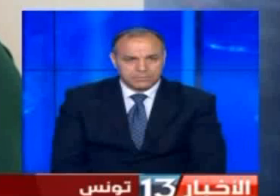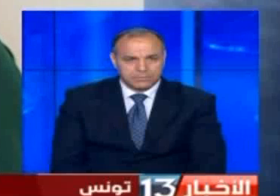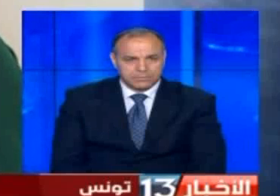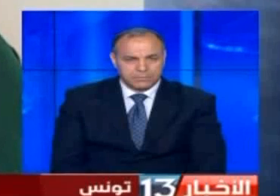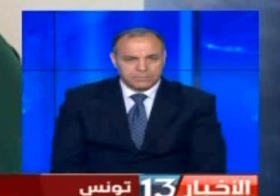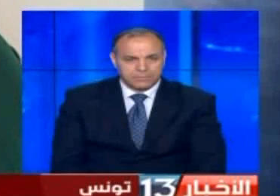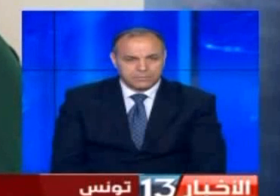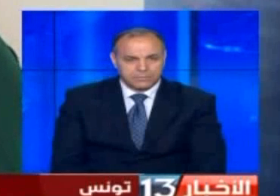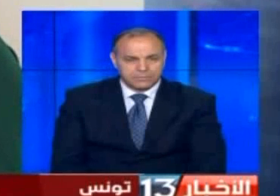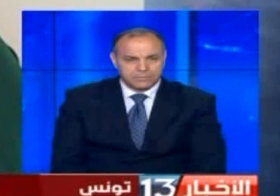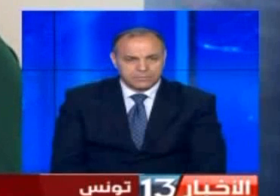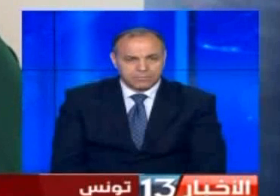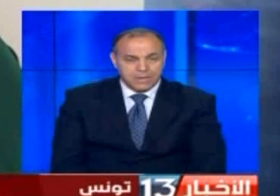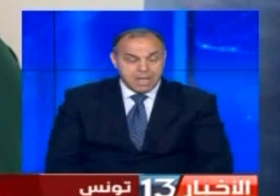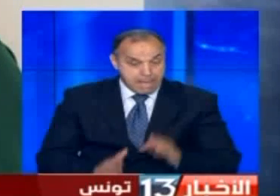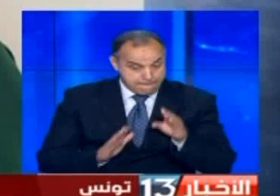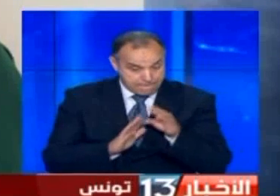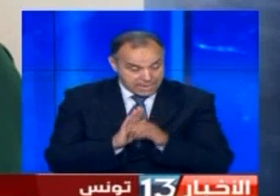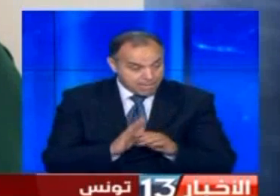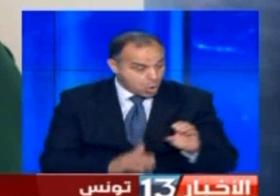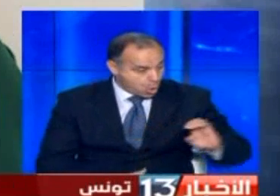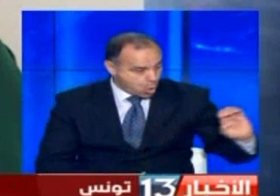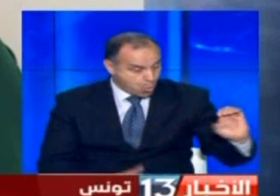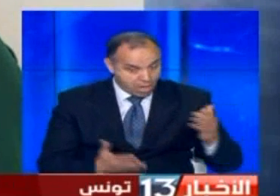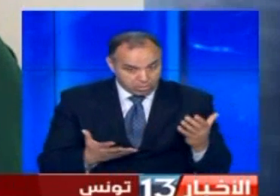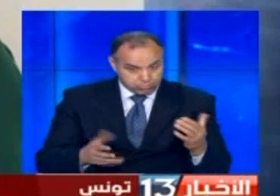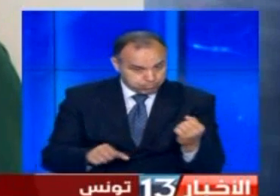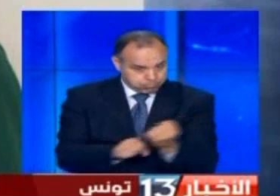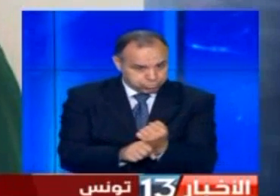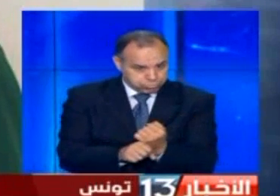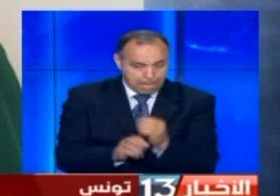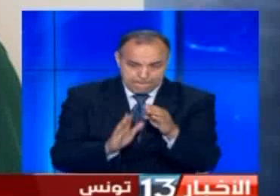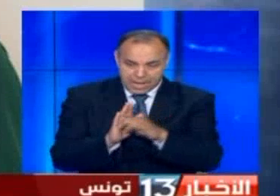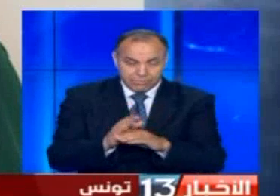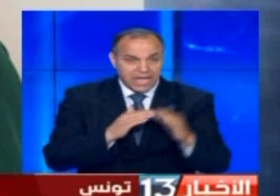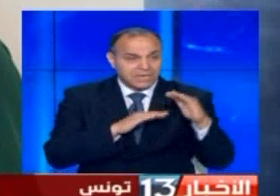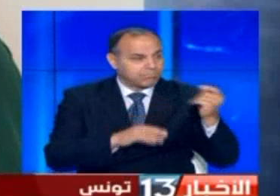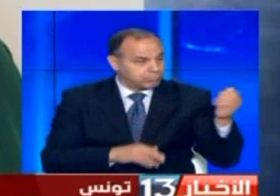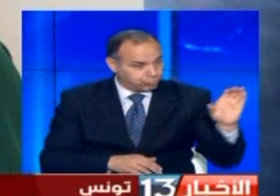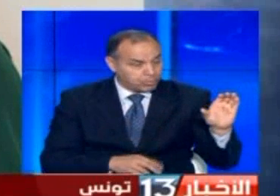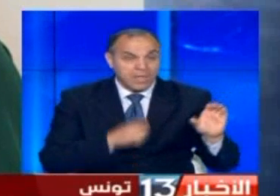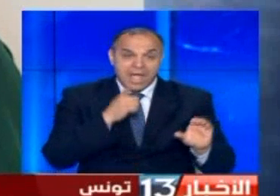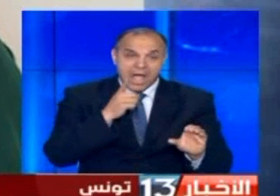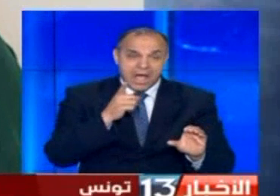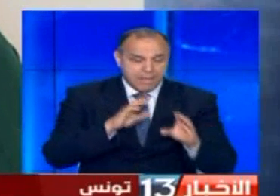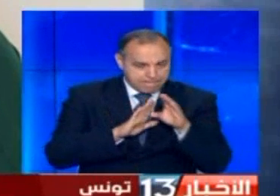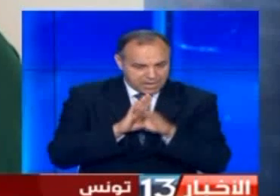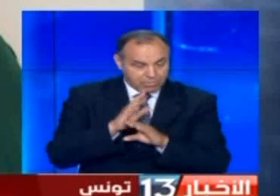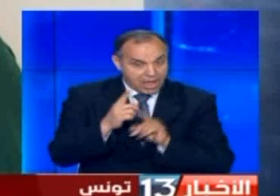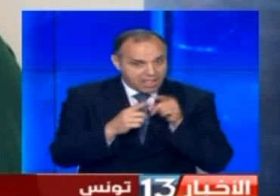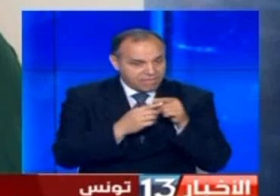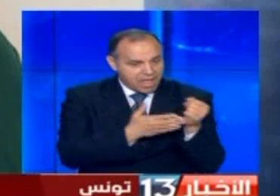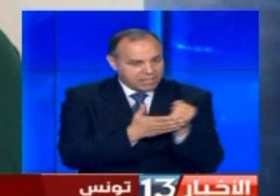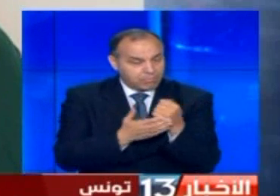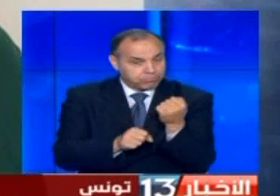المرصوده في البرلمان الاوروبي نحن بصدد العمل على المخطط الخارجي للاستثمار وهو مخطط يهدف الى